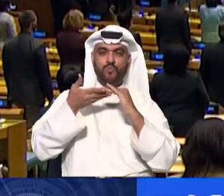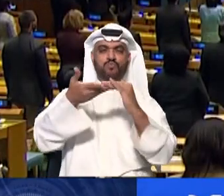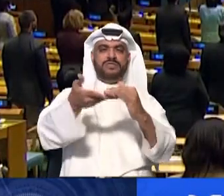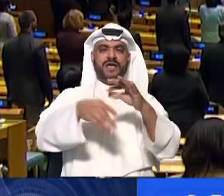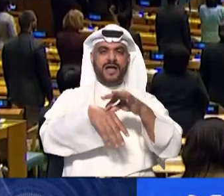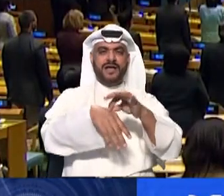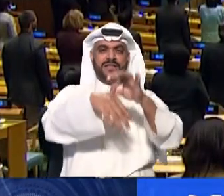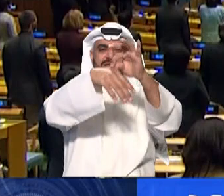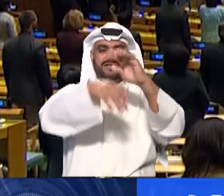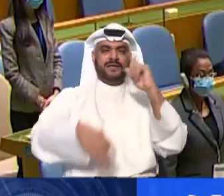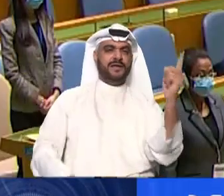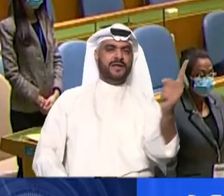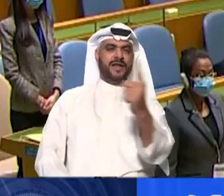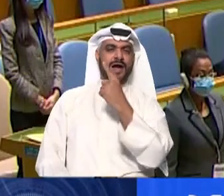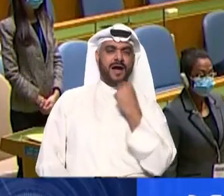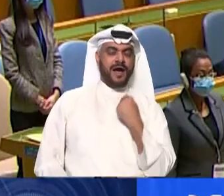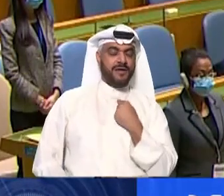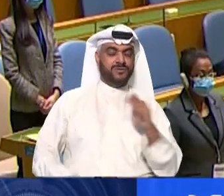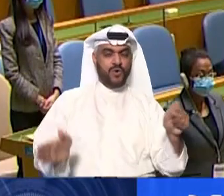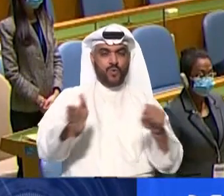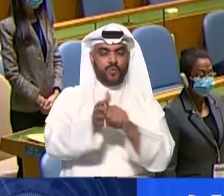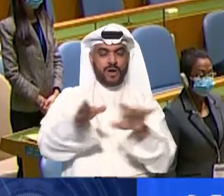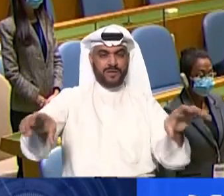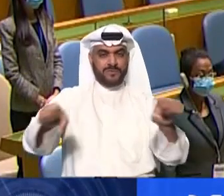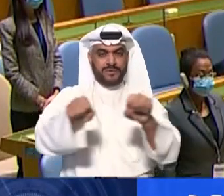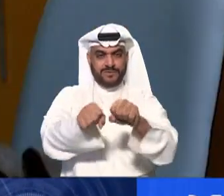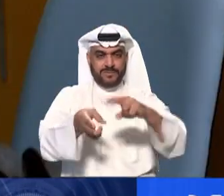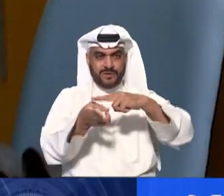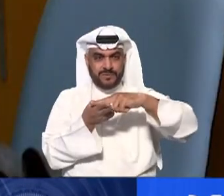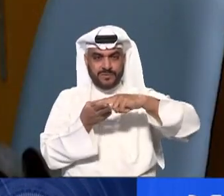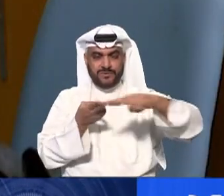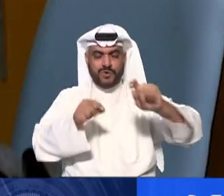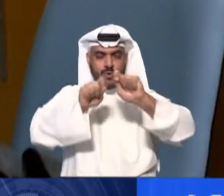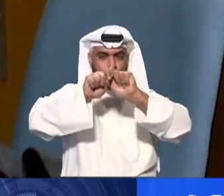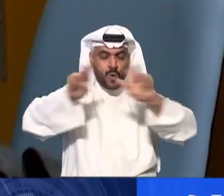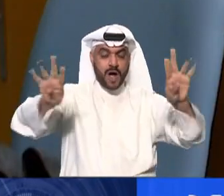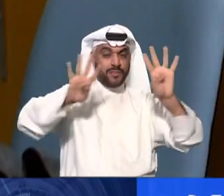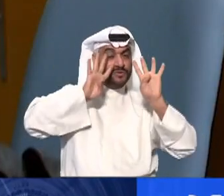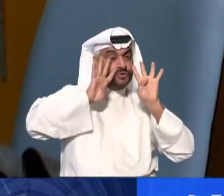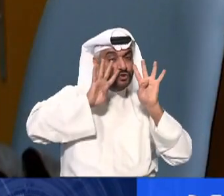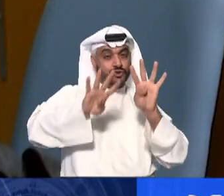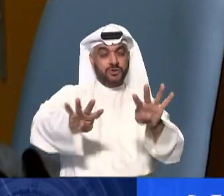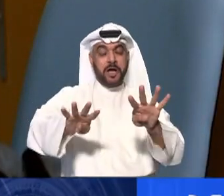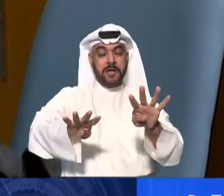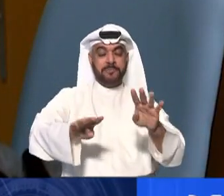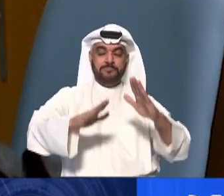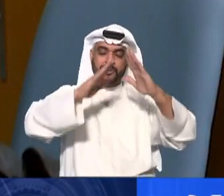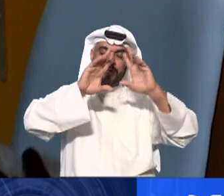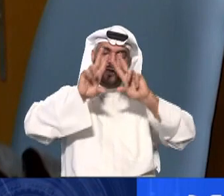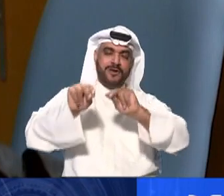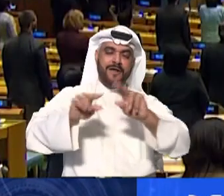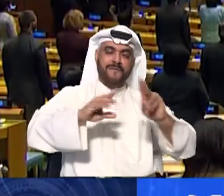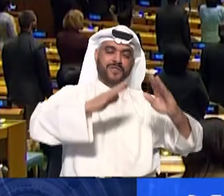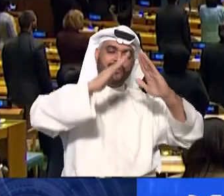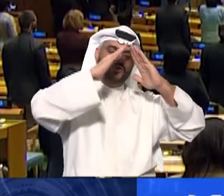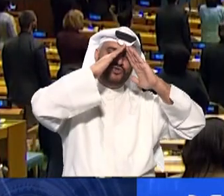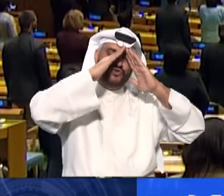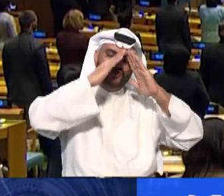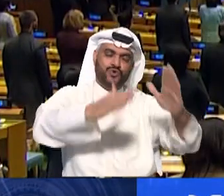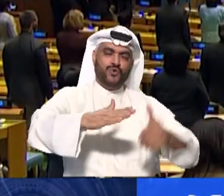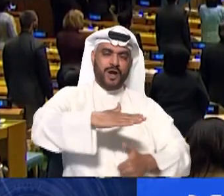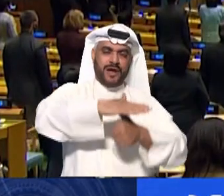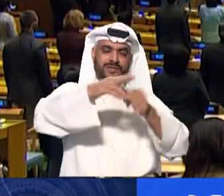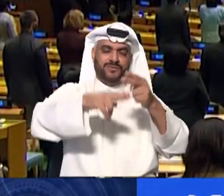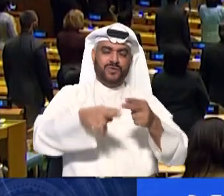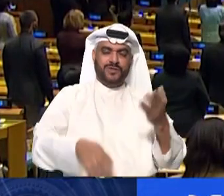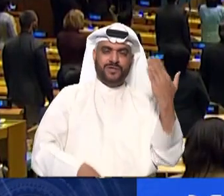الشعوب وإغاثة المنكوبين، في مشهد يجسد رد التحية للقائد